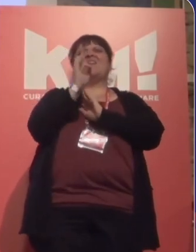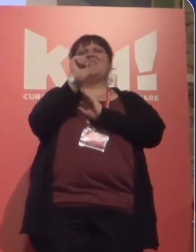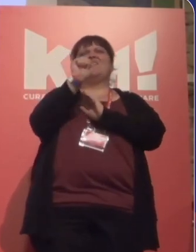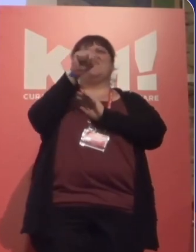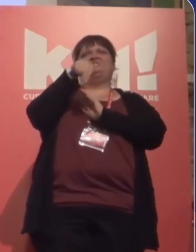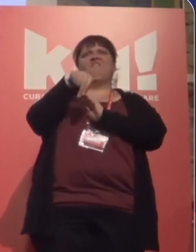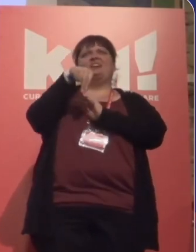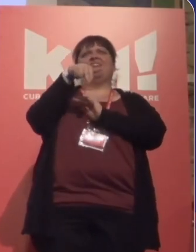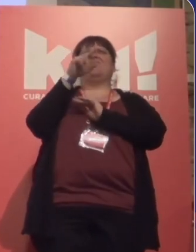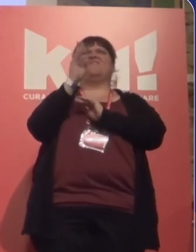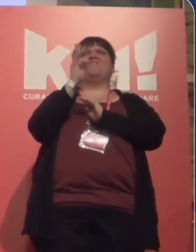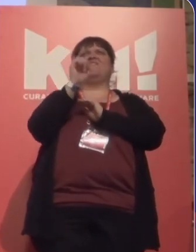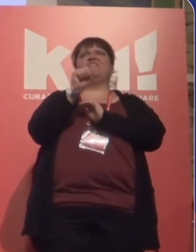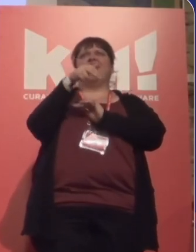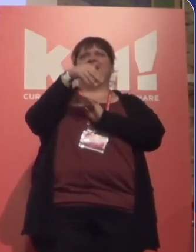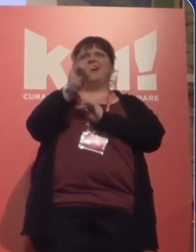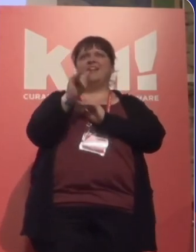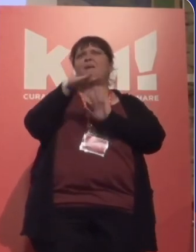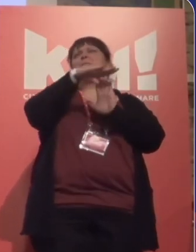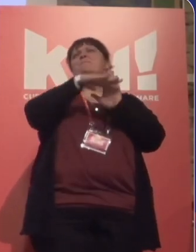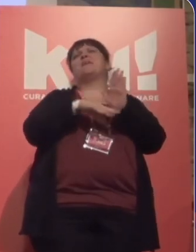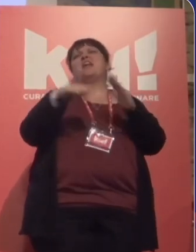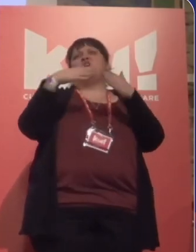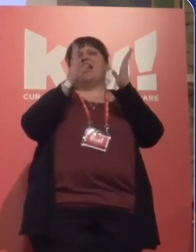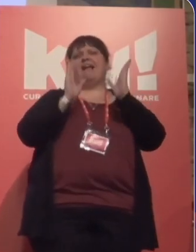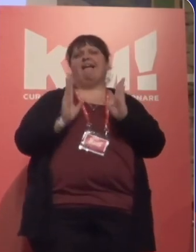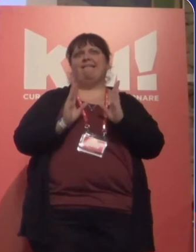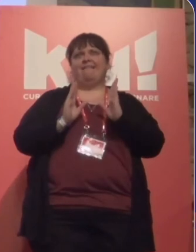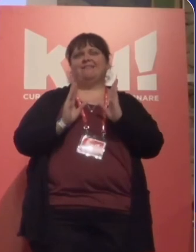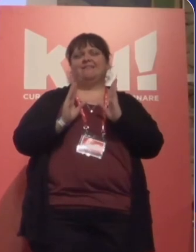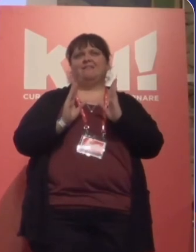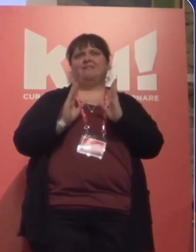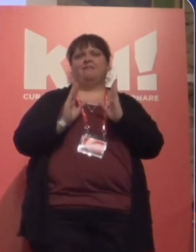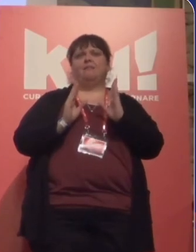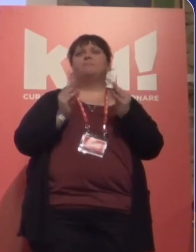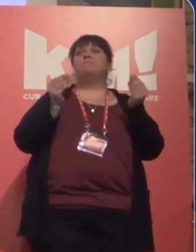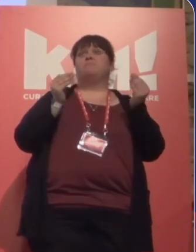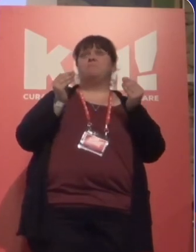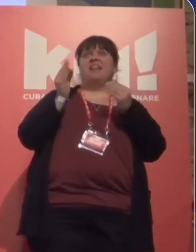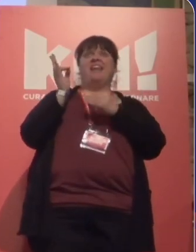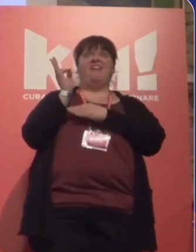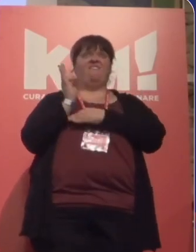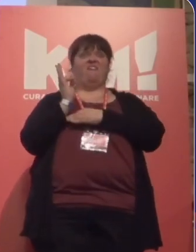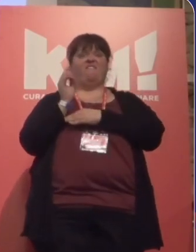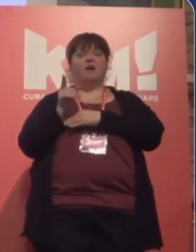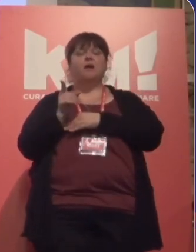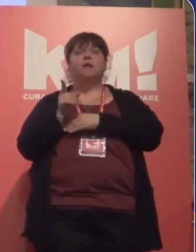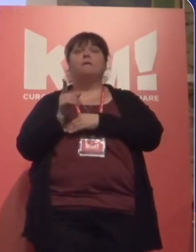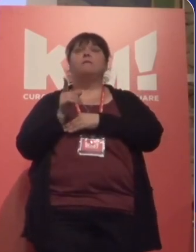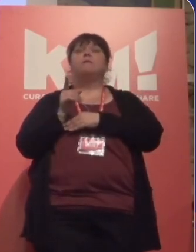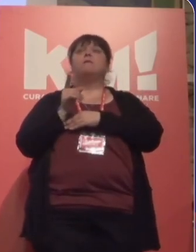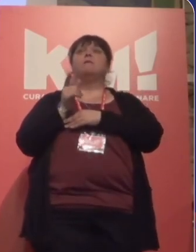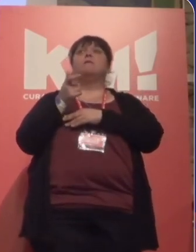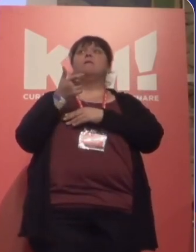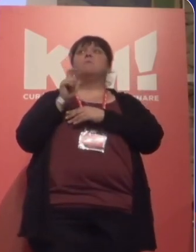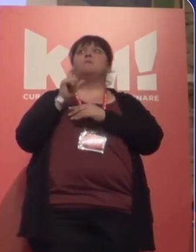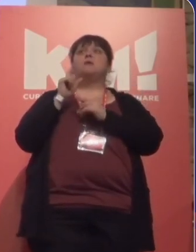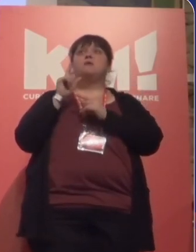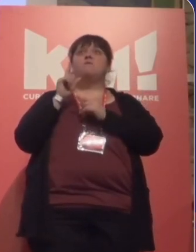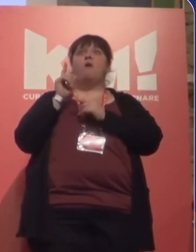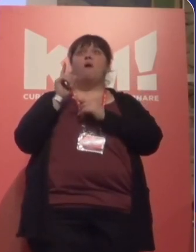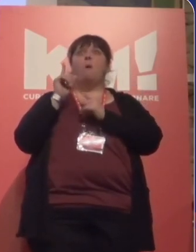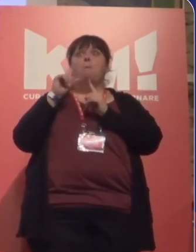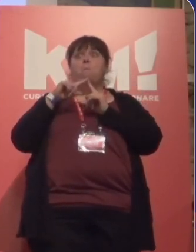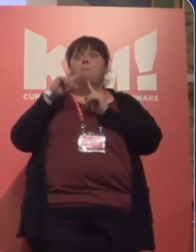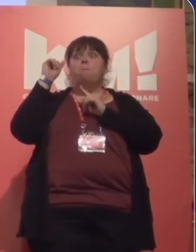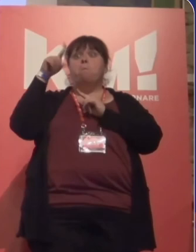qualcuno perché viene in mente fanfani perché non c'è stato più niente dal